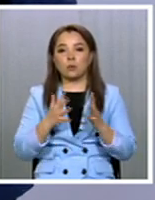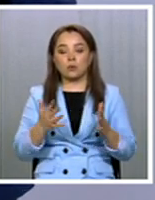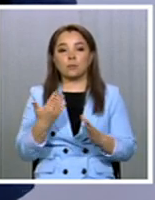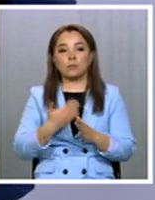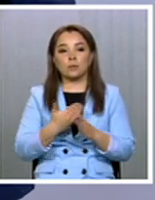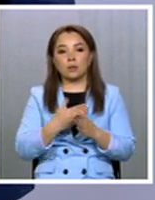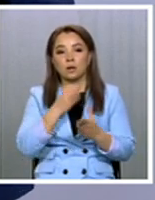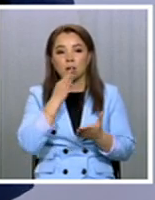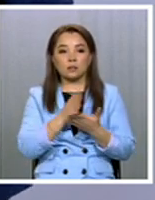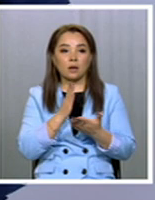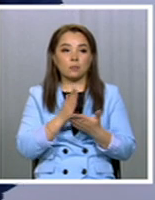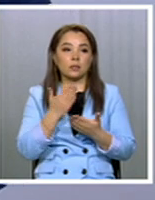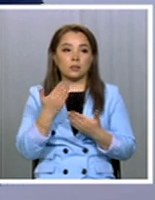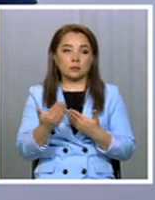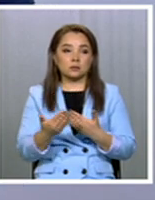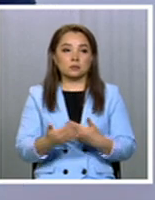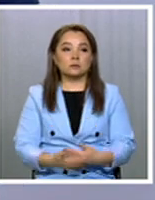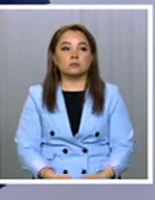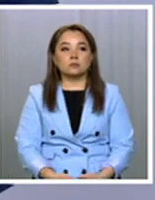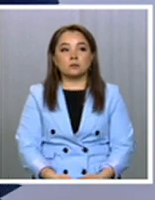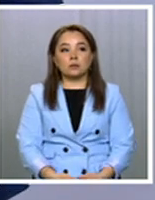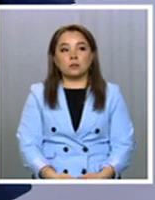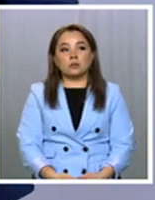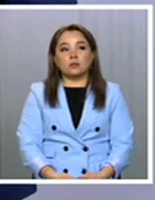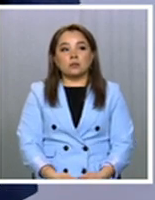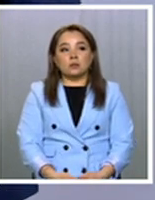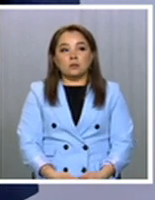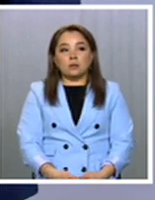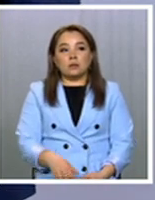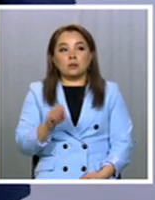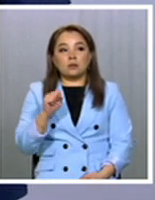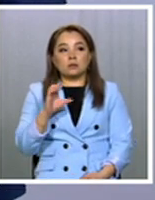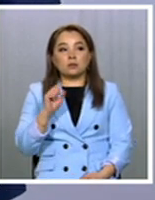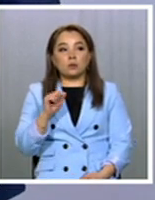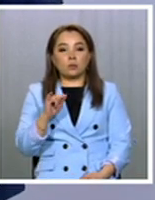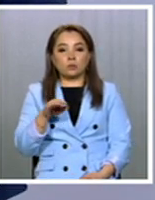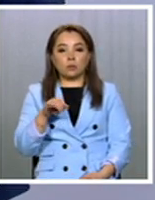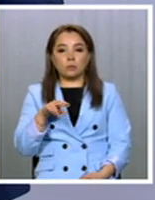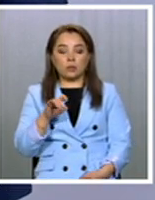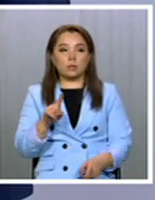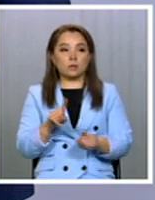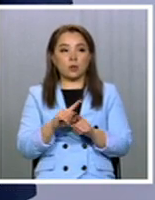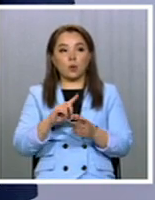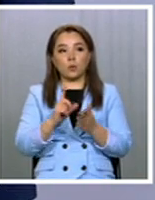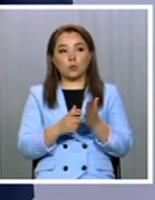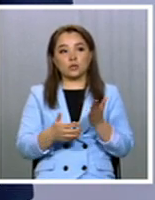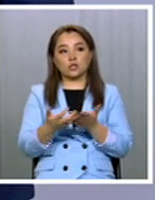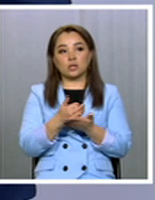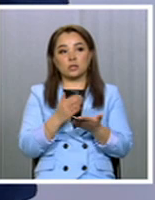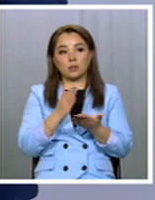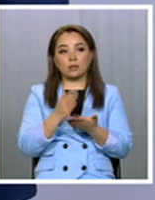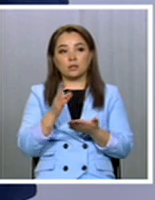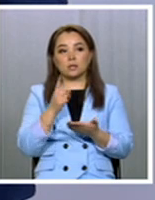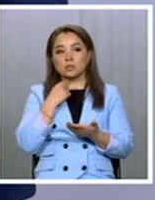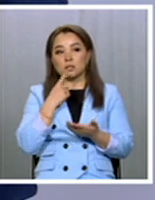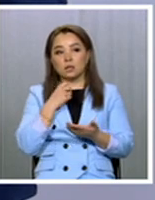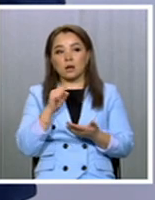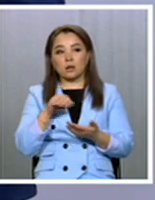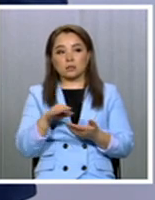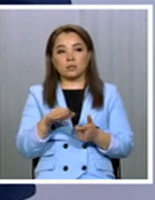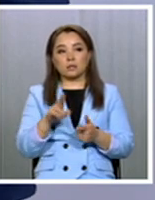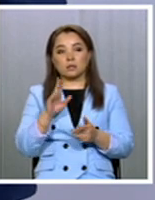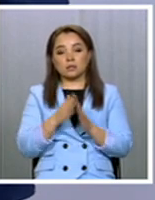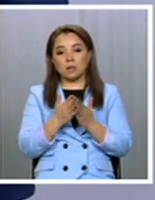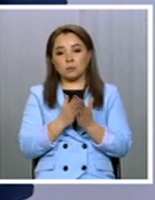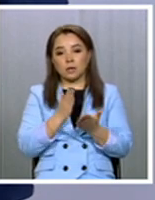қосты. Асау тұлпар өлеңдер жинағы, Қызыл ат кітабы, Тар жол тайғақ кешу атты